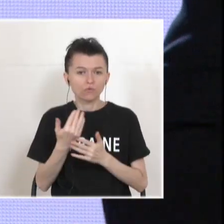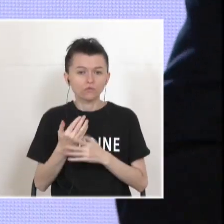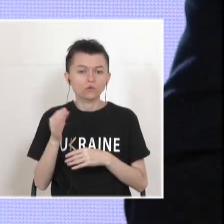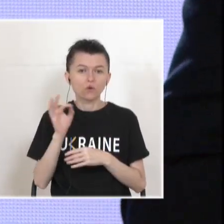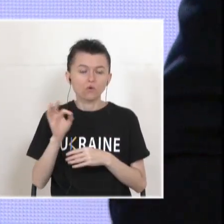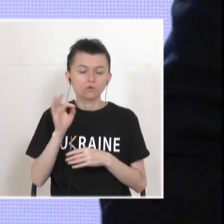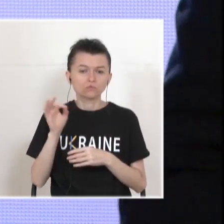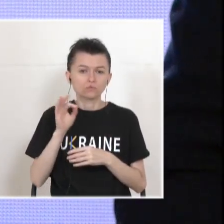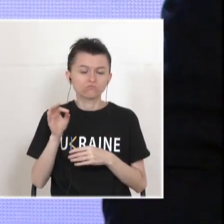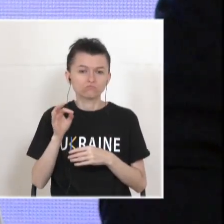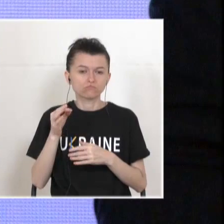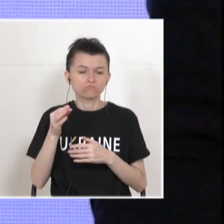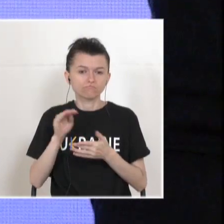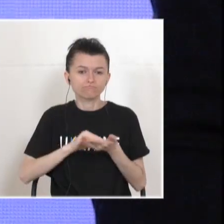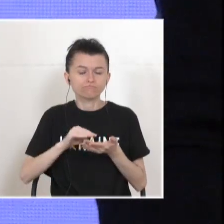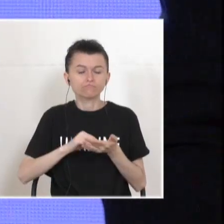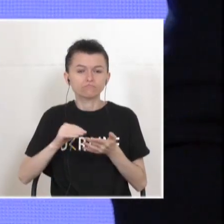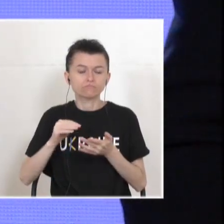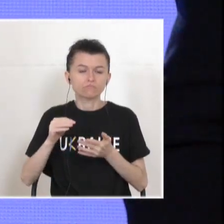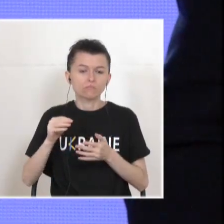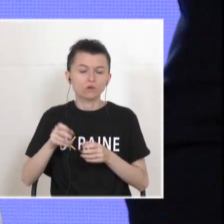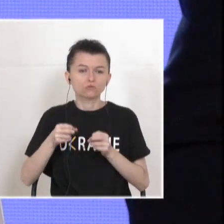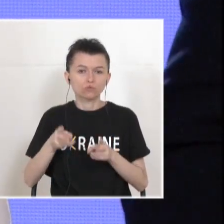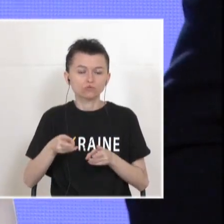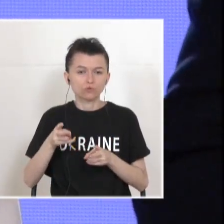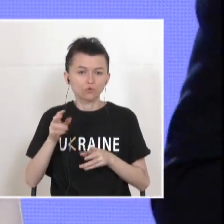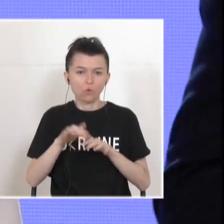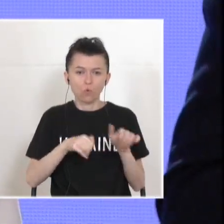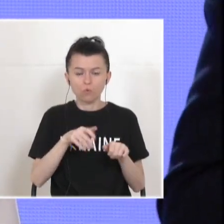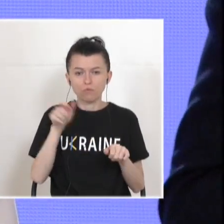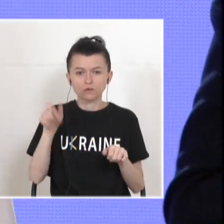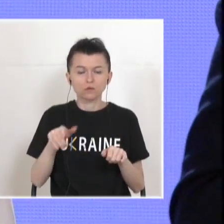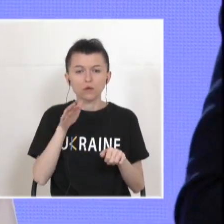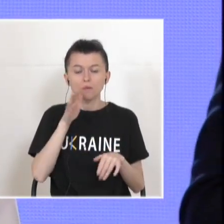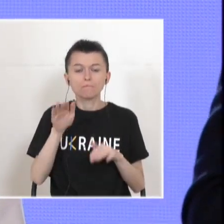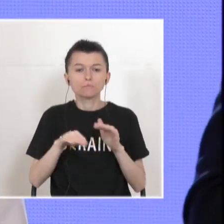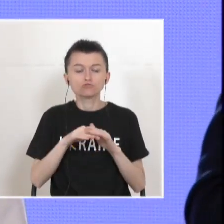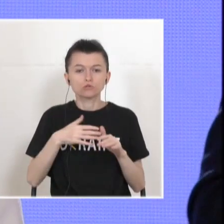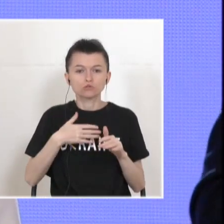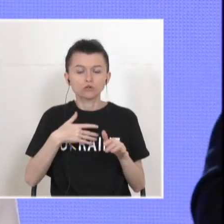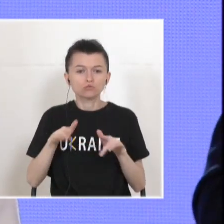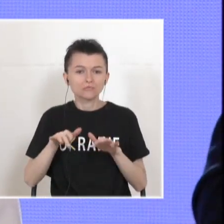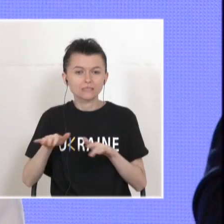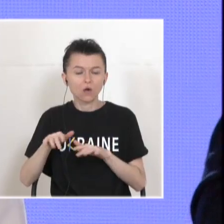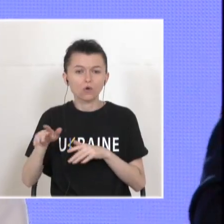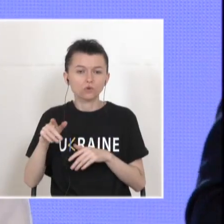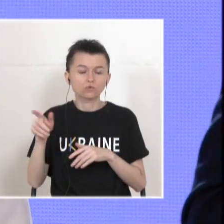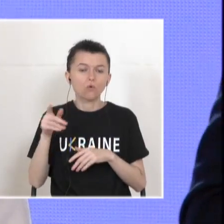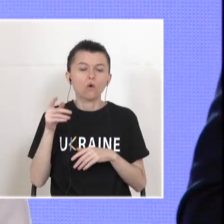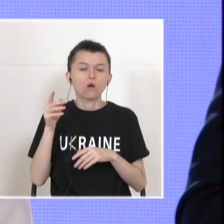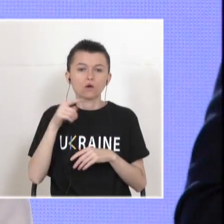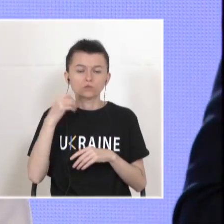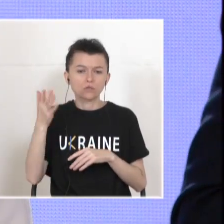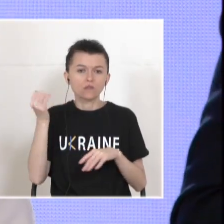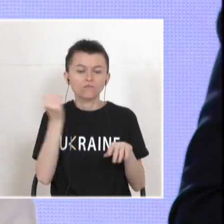злочин окупантів. Під час нашого заходу росіяни вдарили ракетами по середмістю Костянтинівки